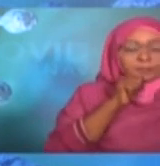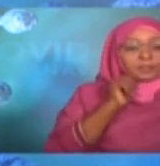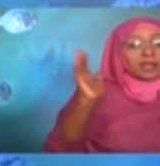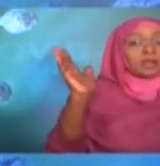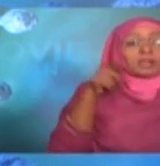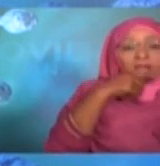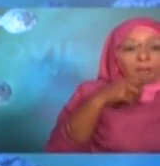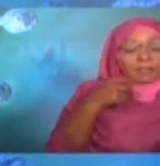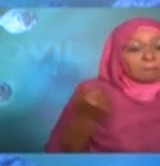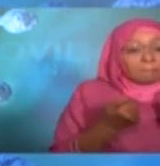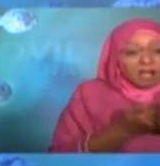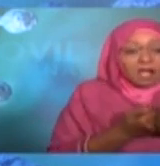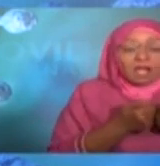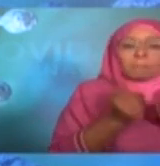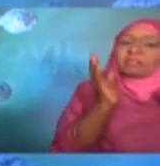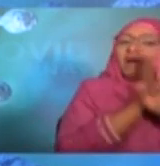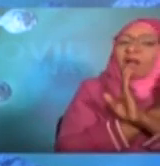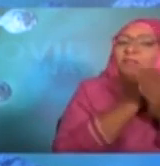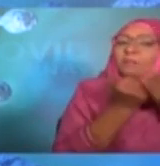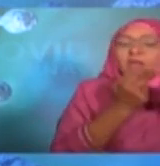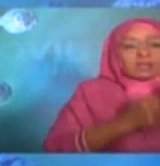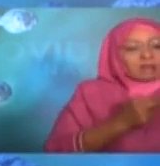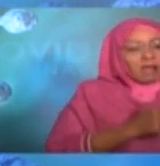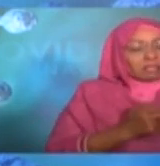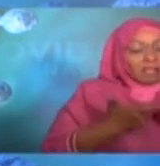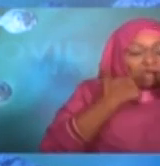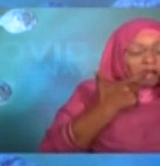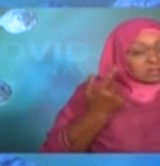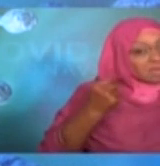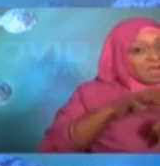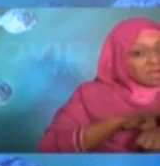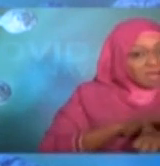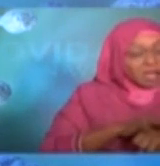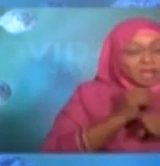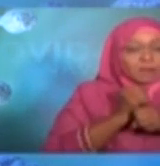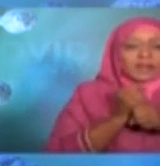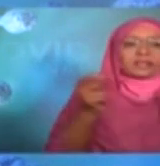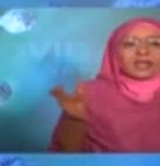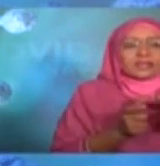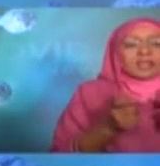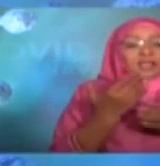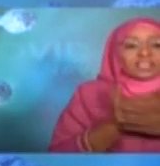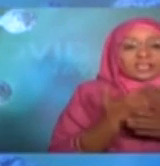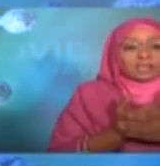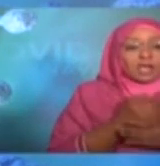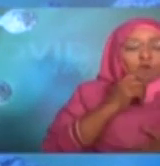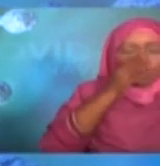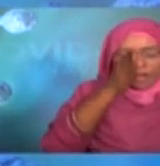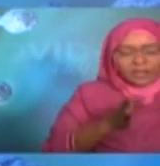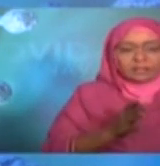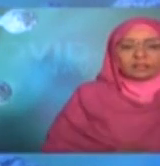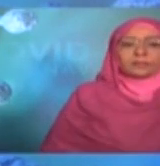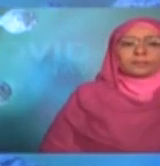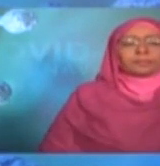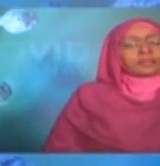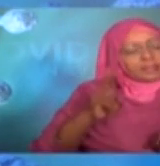ومع الإجراءات الاحترازية التي تتبعها اللجنة. عليه نؤكد